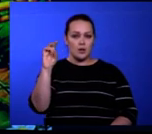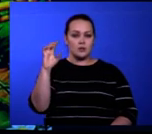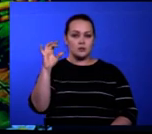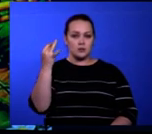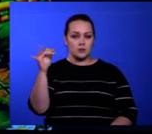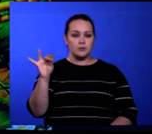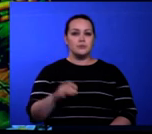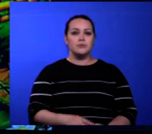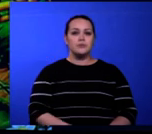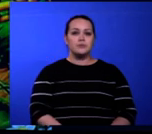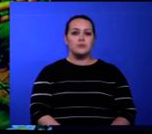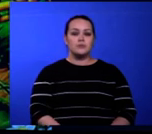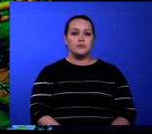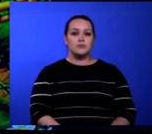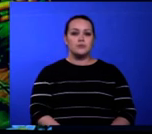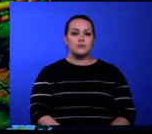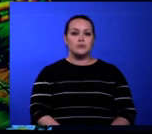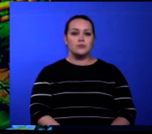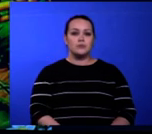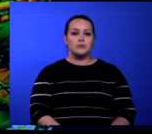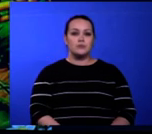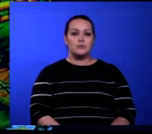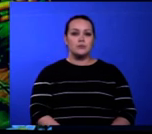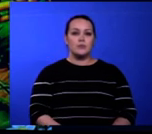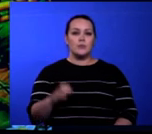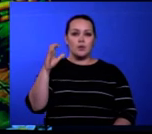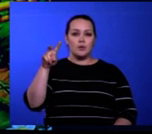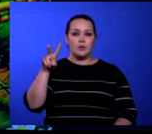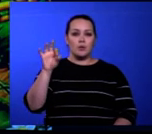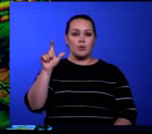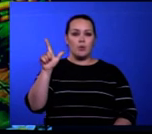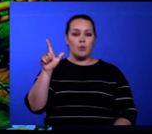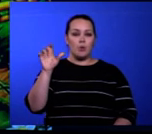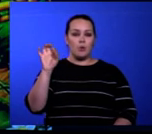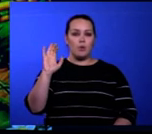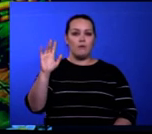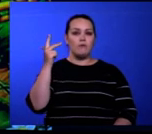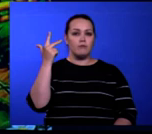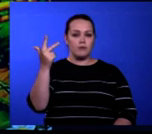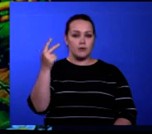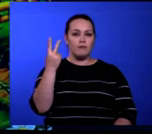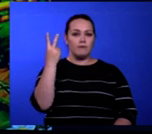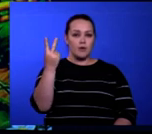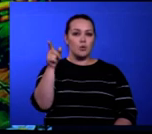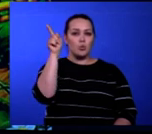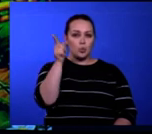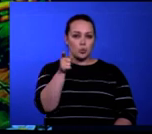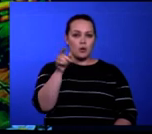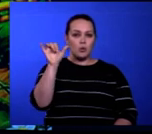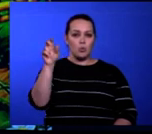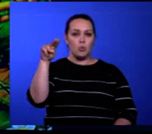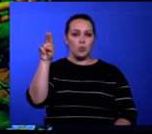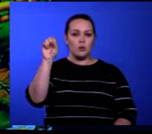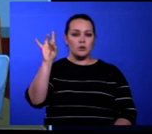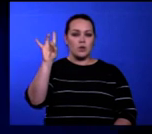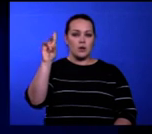слове гласных, столько и слогов. Слогов 3, второй ударный. Успели?